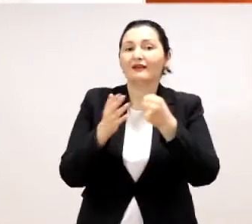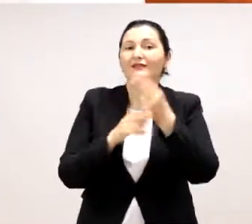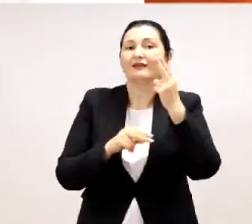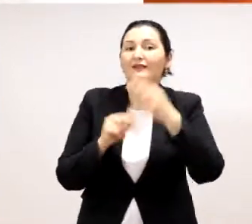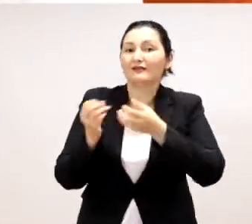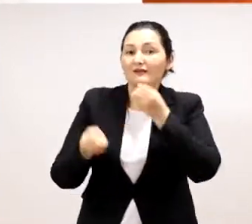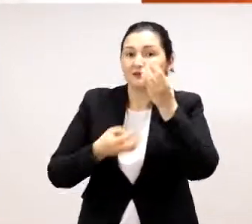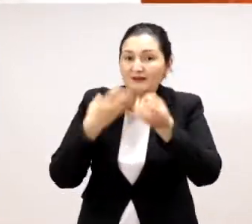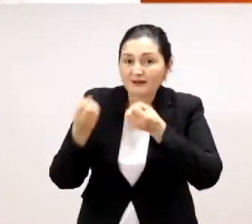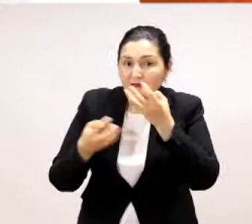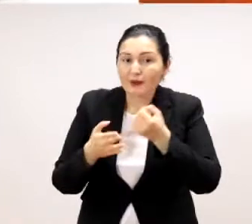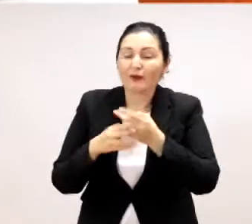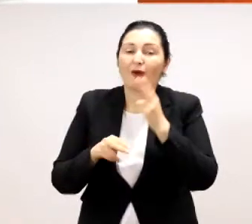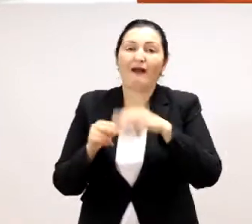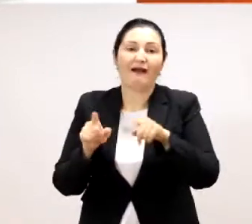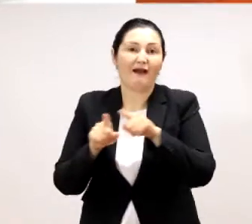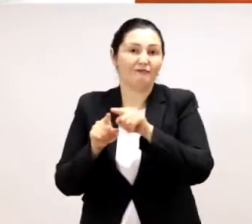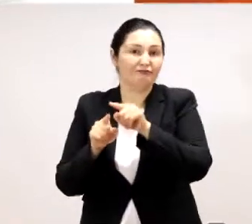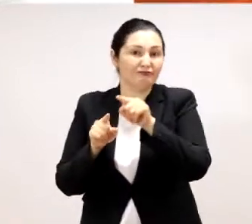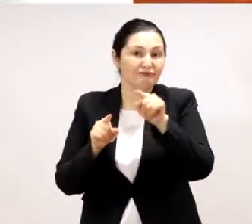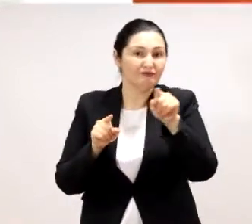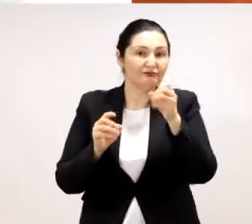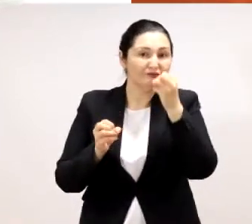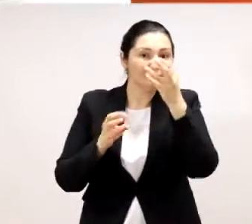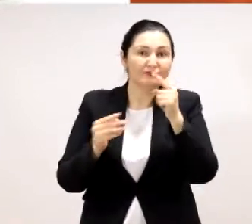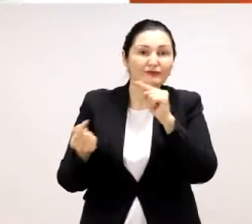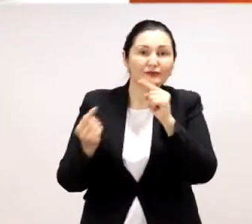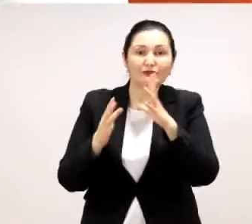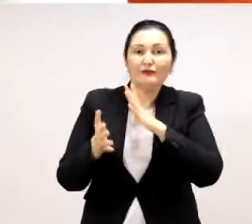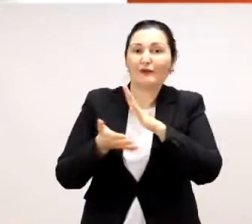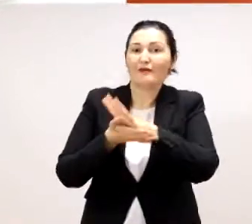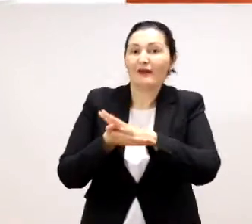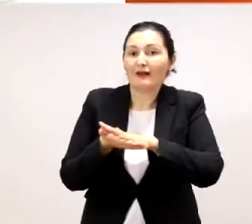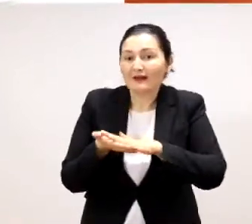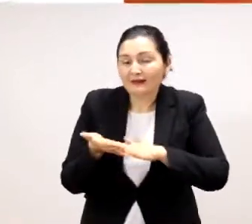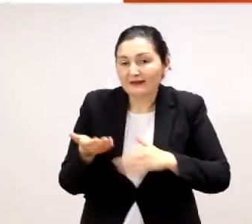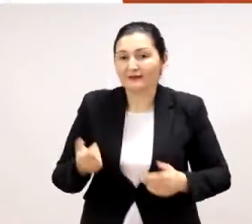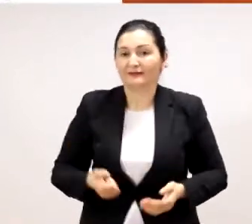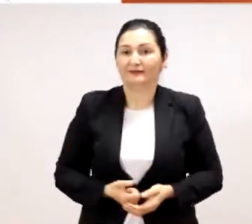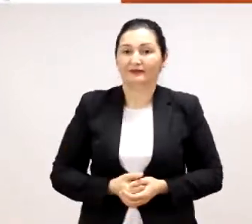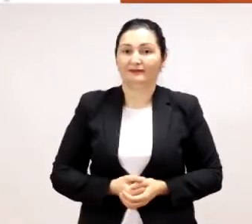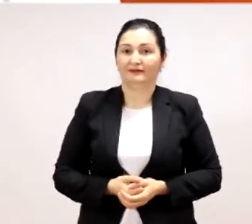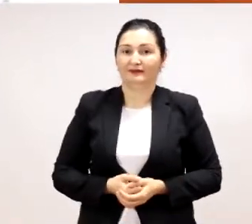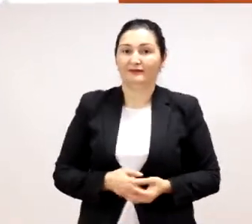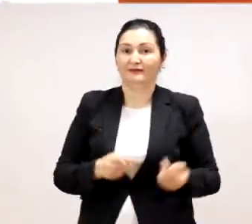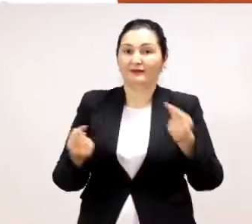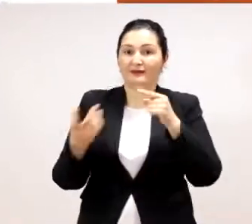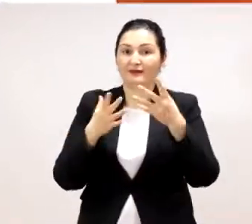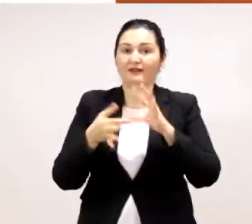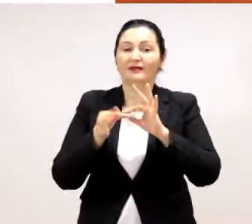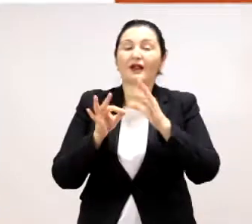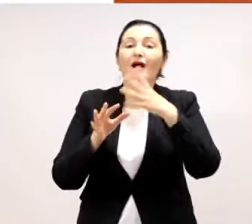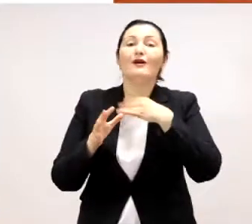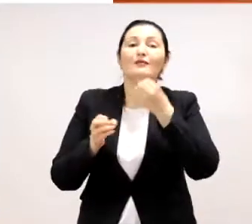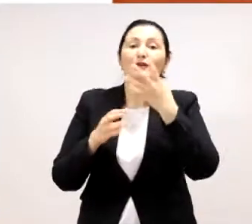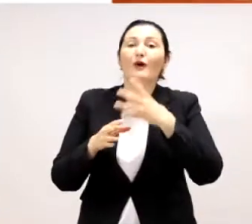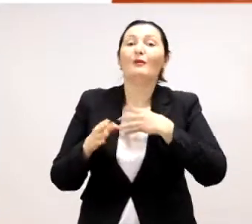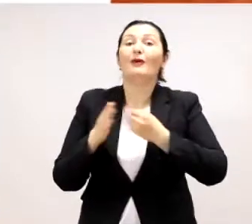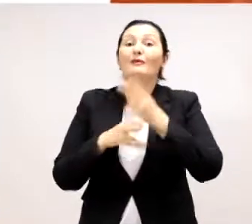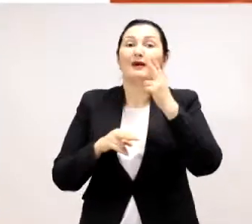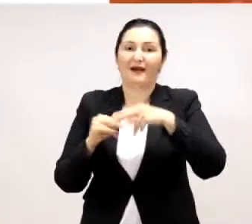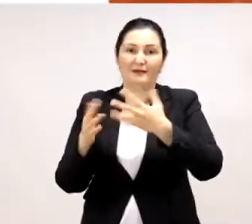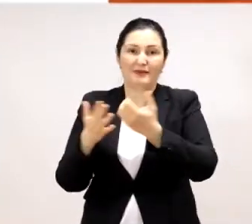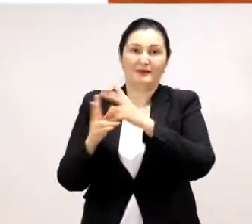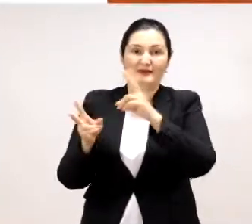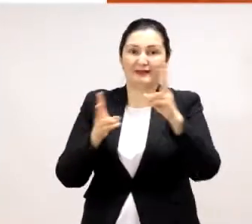صدبرگ ها رو در قطار زیباترین گل ها به نمایش خواهیم گذاشت. از این خبر صدبرگ ها برعکس در